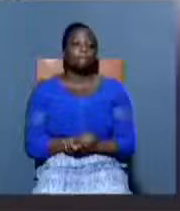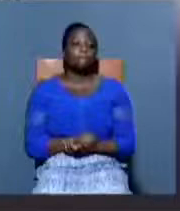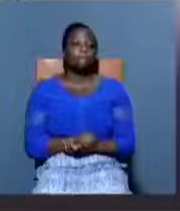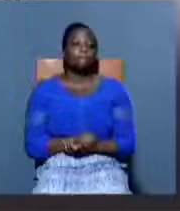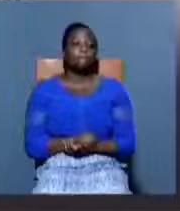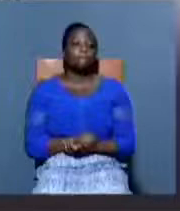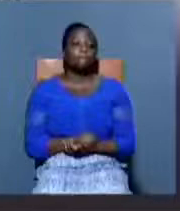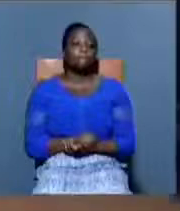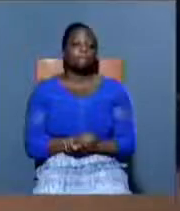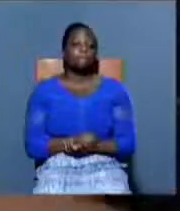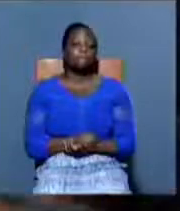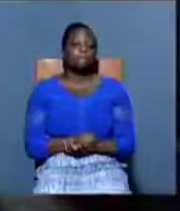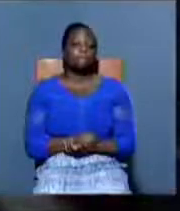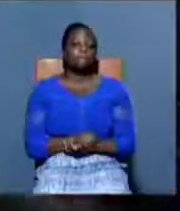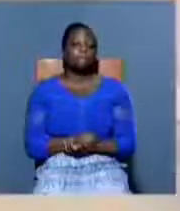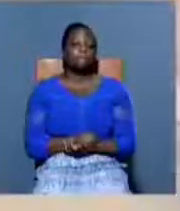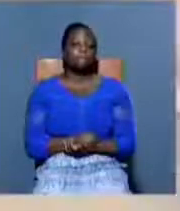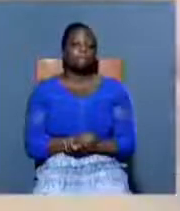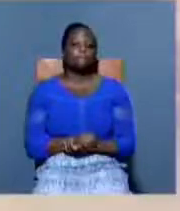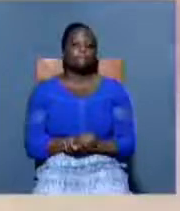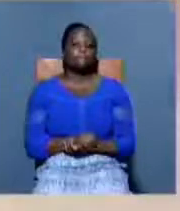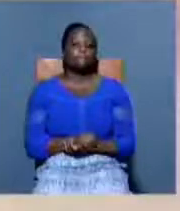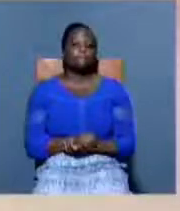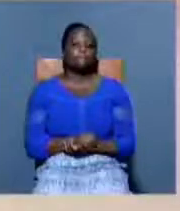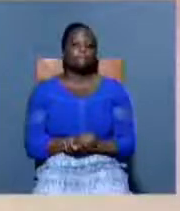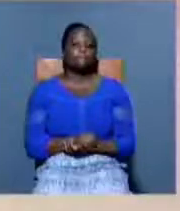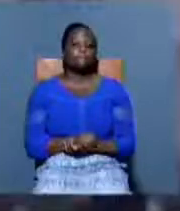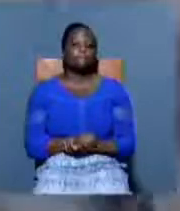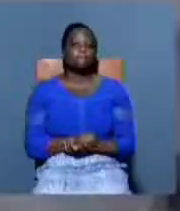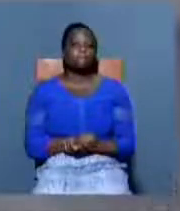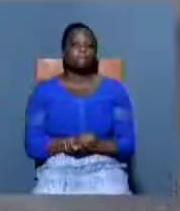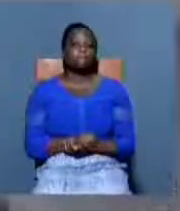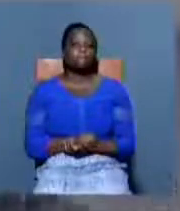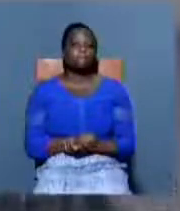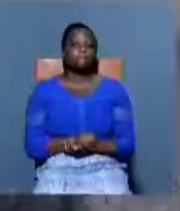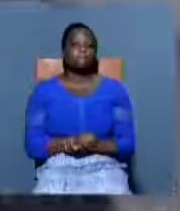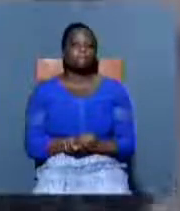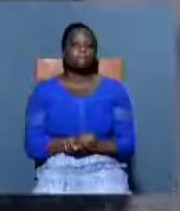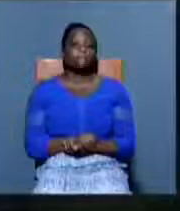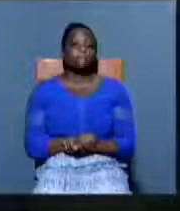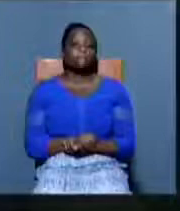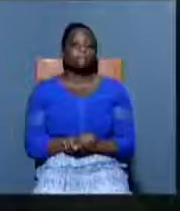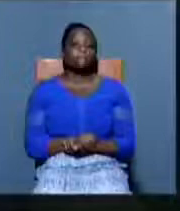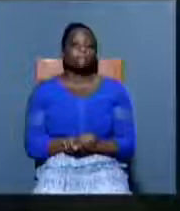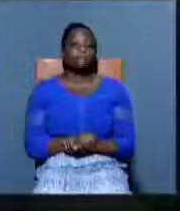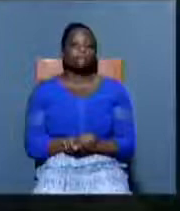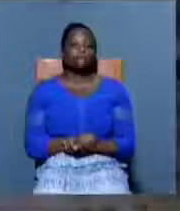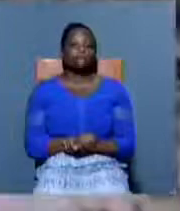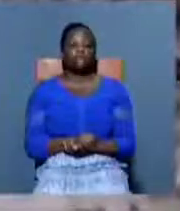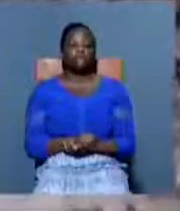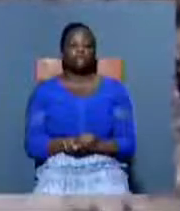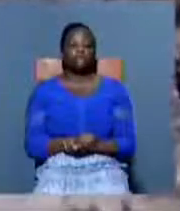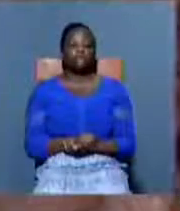Ni kutoka Kigoma mpaka kanda ziwa, bubujiko la mafanikio linatufikisha nyanda za juu milimani.